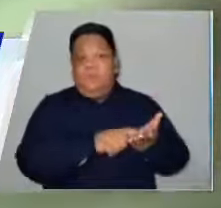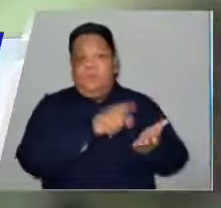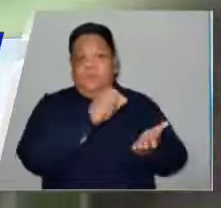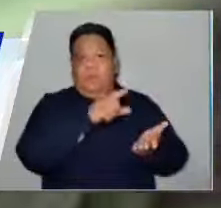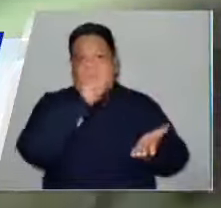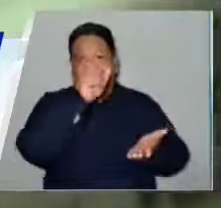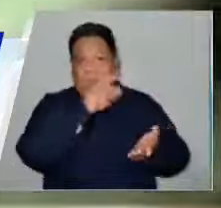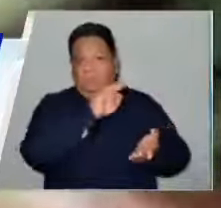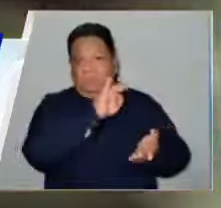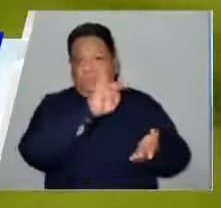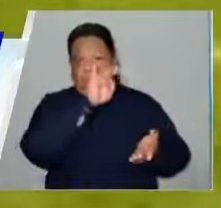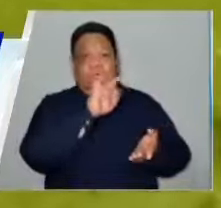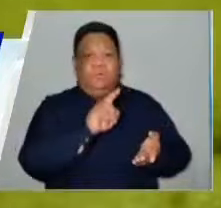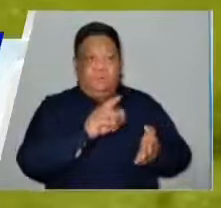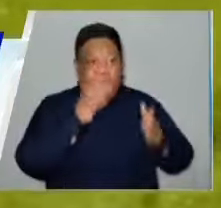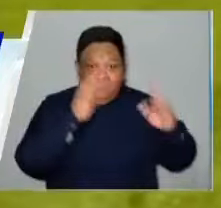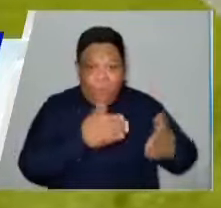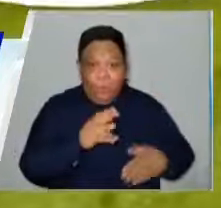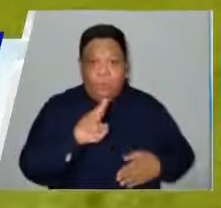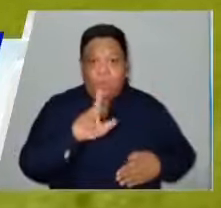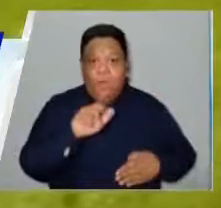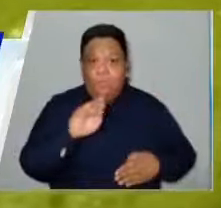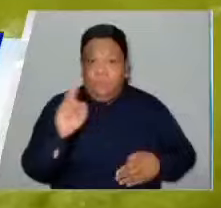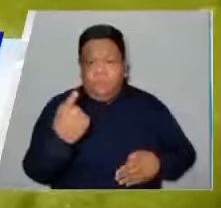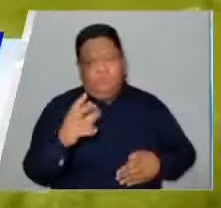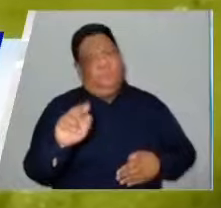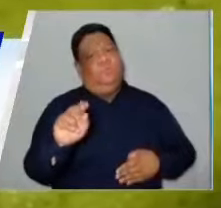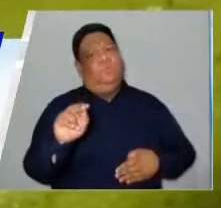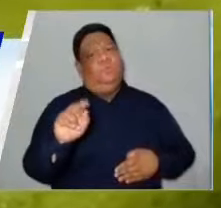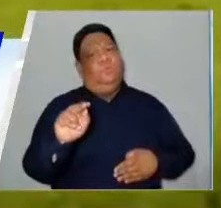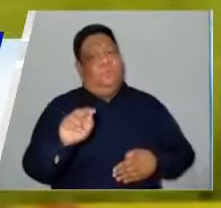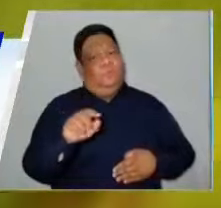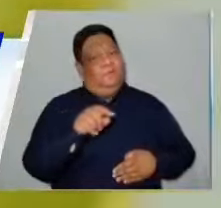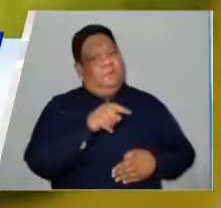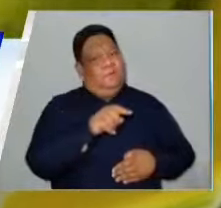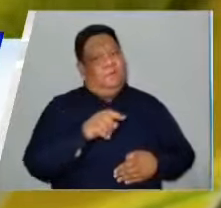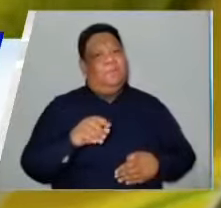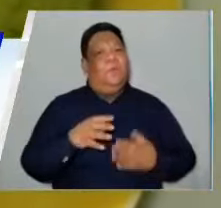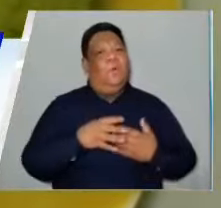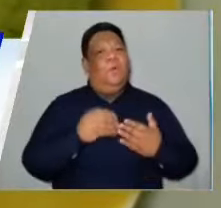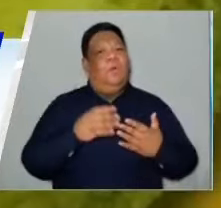ulam ang sangkap na malunggay presenting malunggay